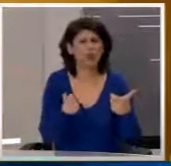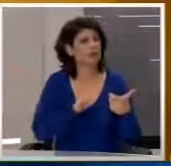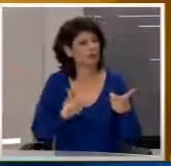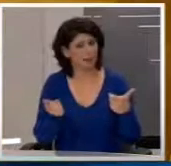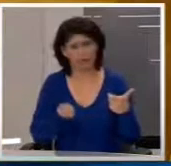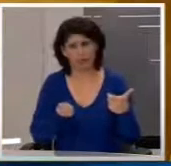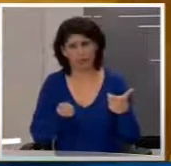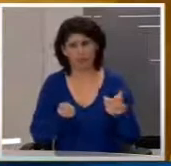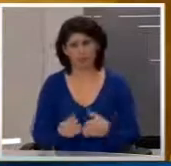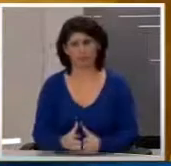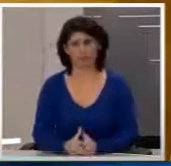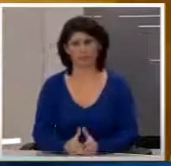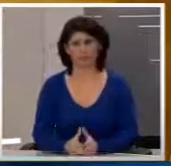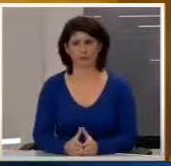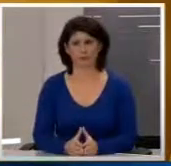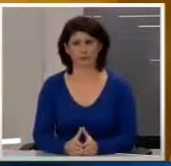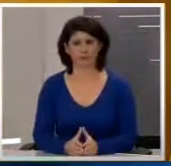αυτό.